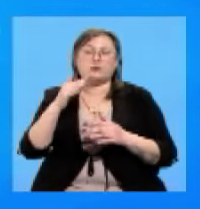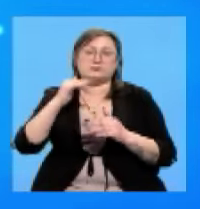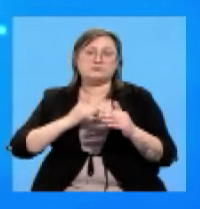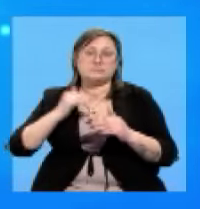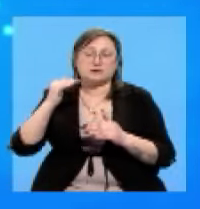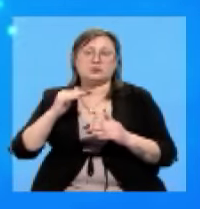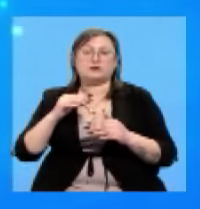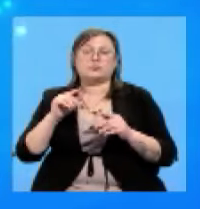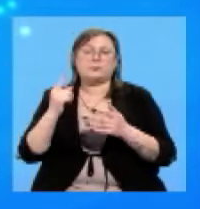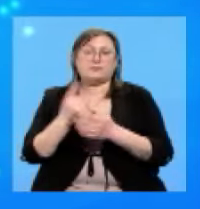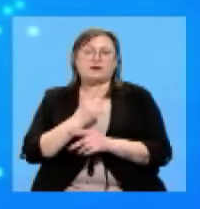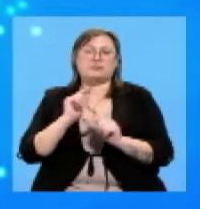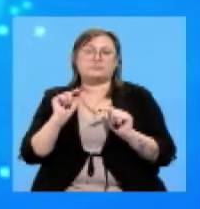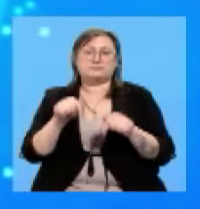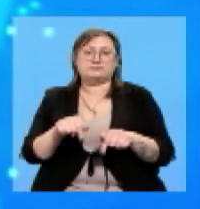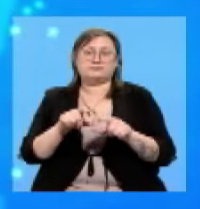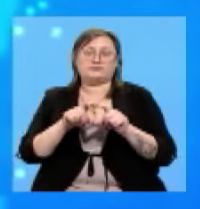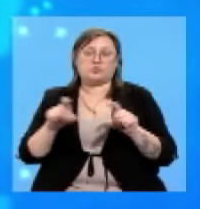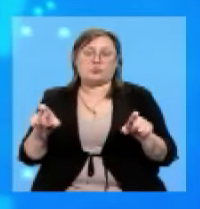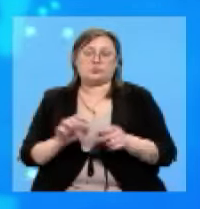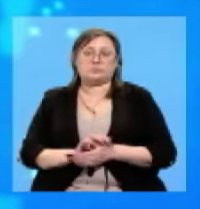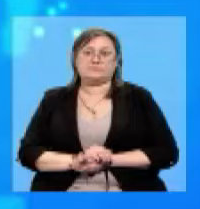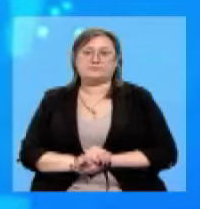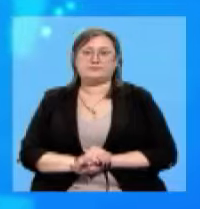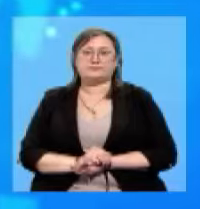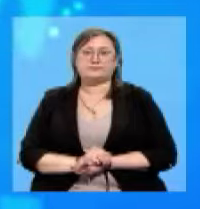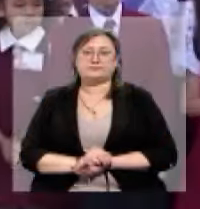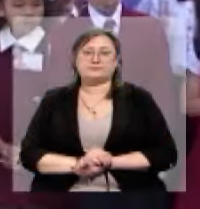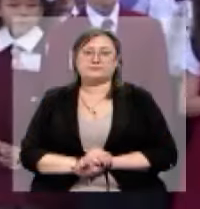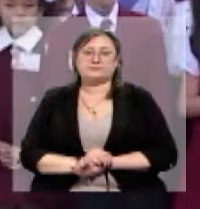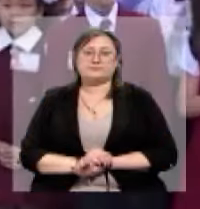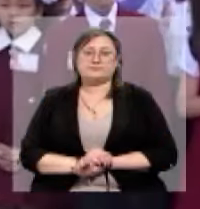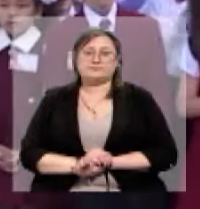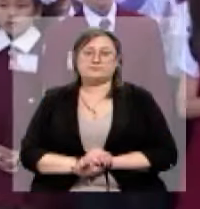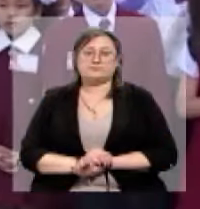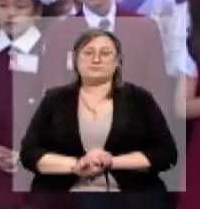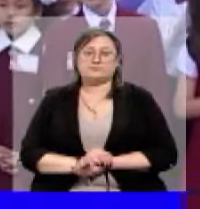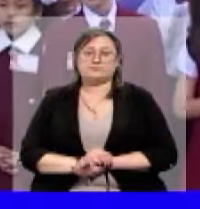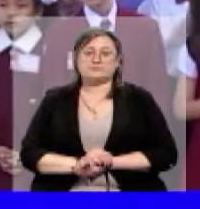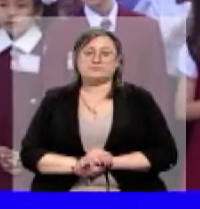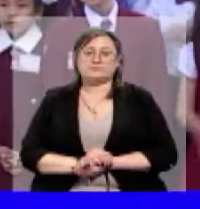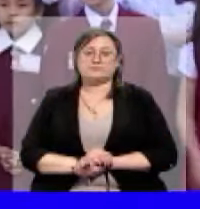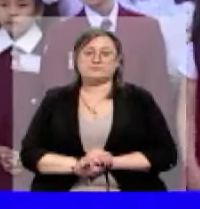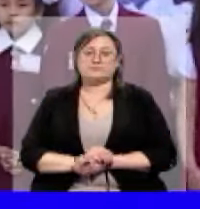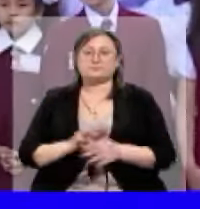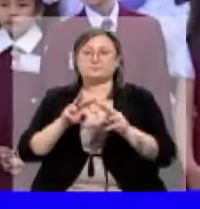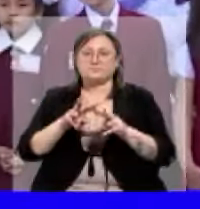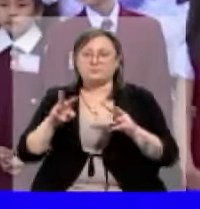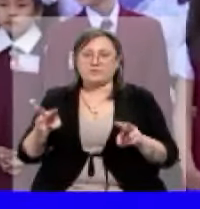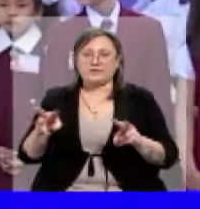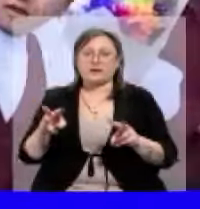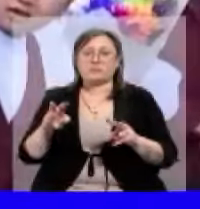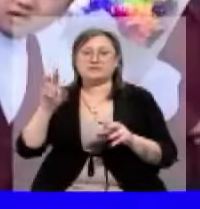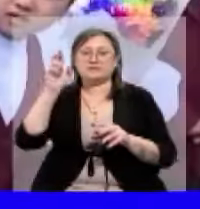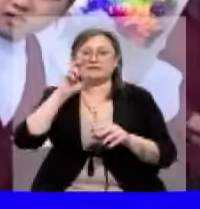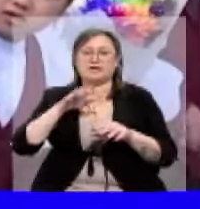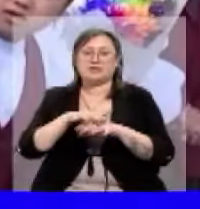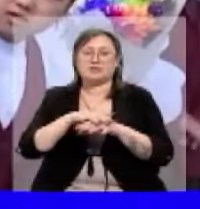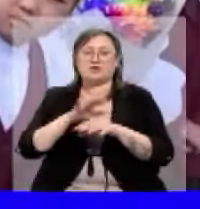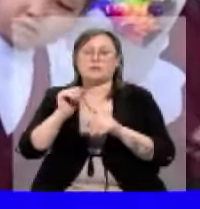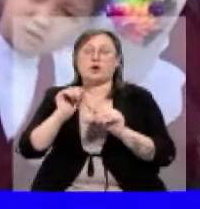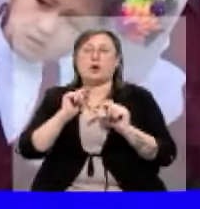қыркүйек айында мектеп табалдырығын алғаш аттайды. Еліміздің оқу ағарту министрлігі аталынлар өтініші